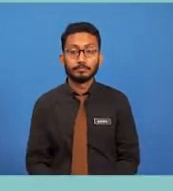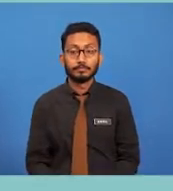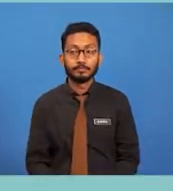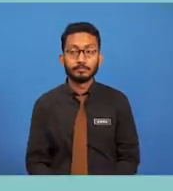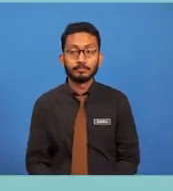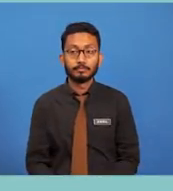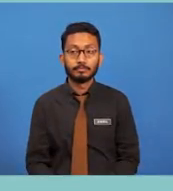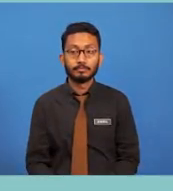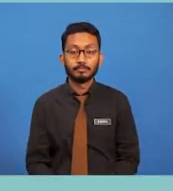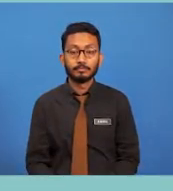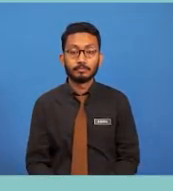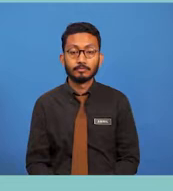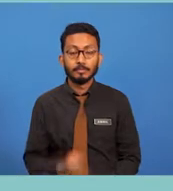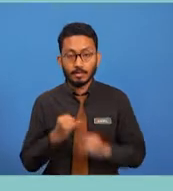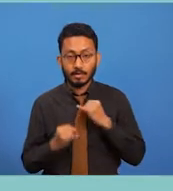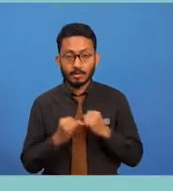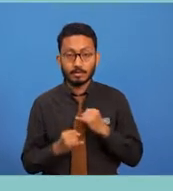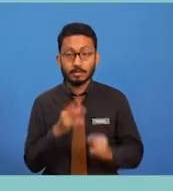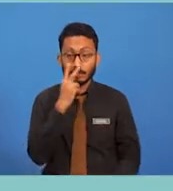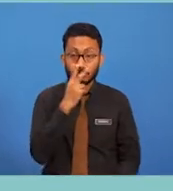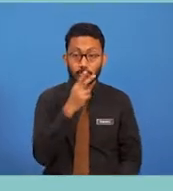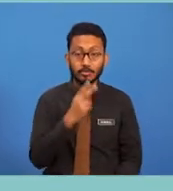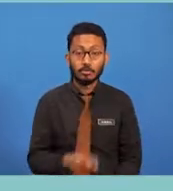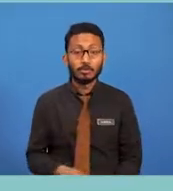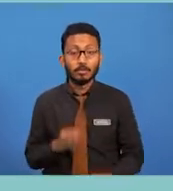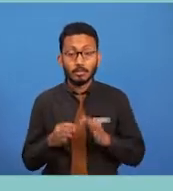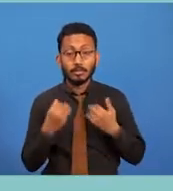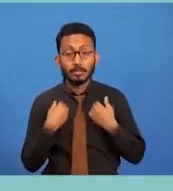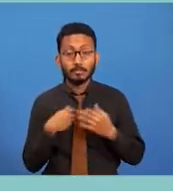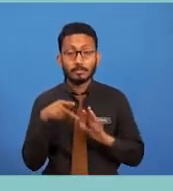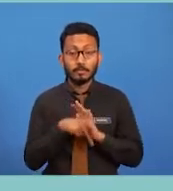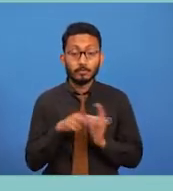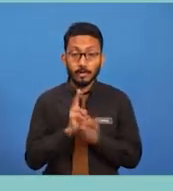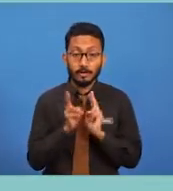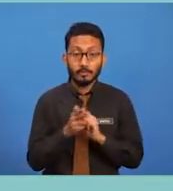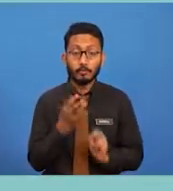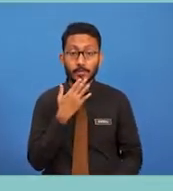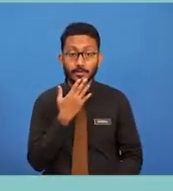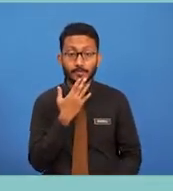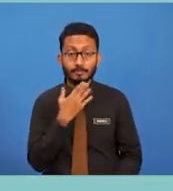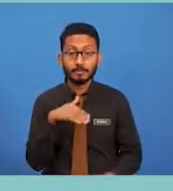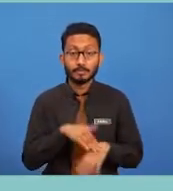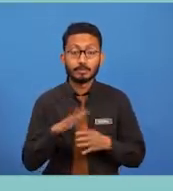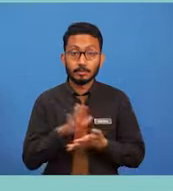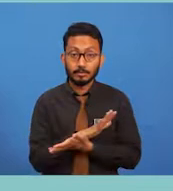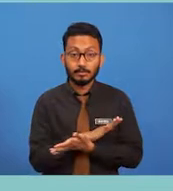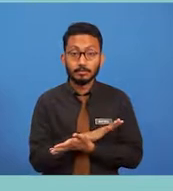Dan yang terakhir, perhatikan sebarang perubahan warna pada kertas litmus